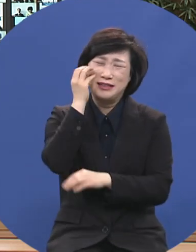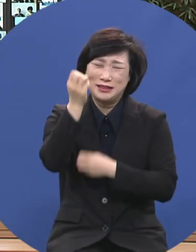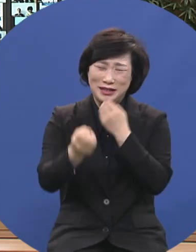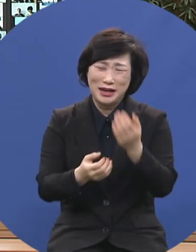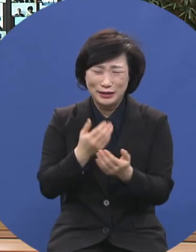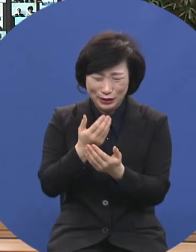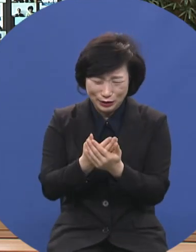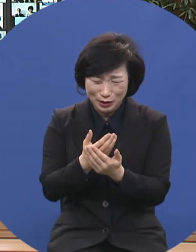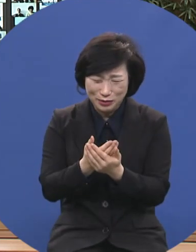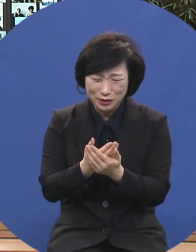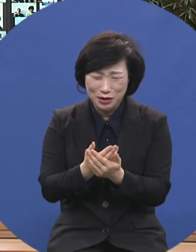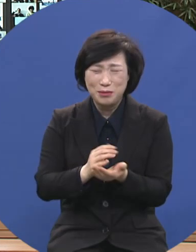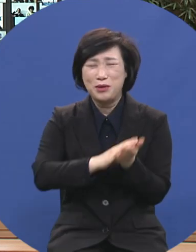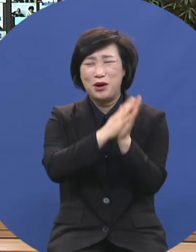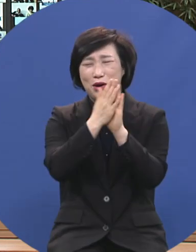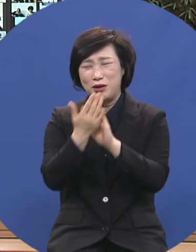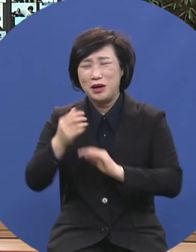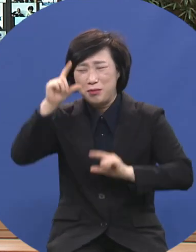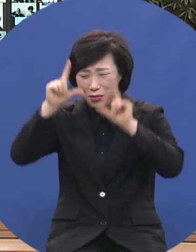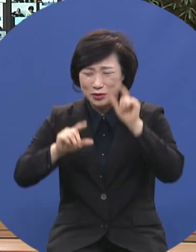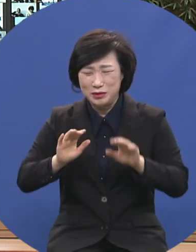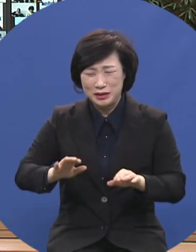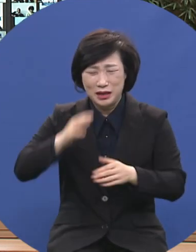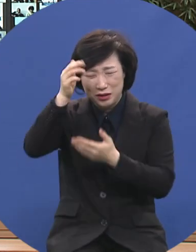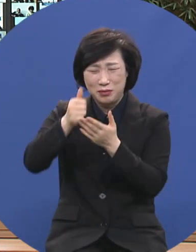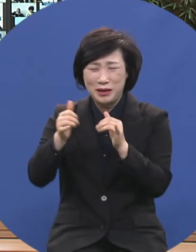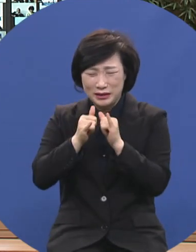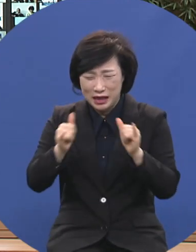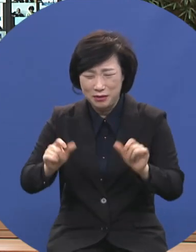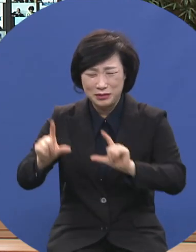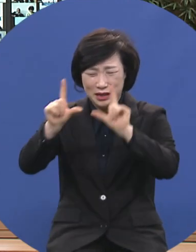하시고 변화된 모습으로 성령의